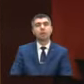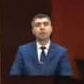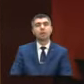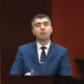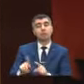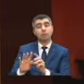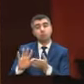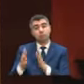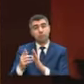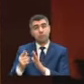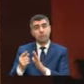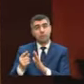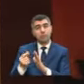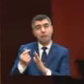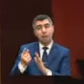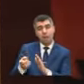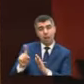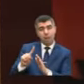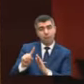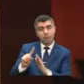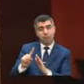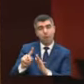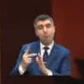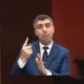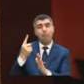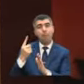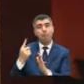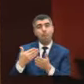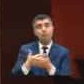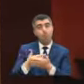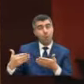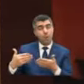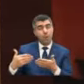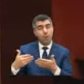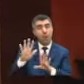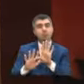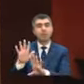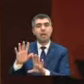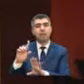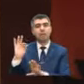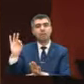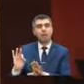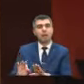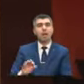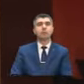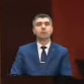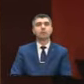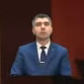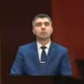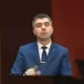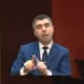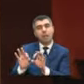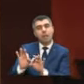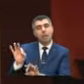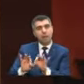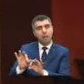يتراوح سعرها بين 1000 و 10000 درهم بنسبة 15%. هذه من ضمن الإجراءات،